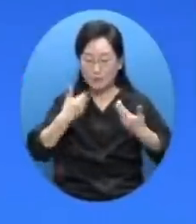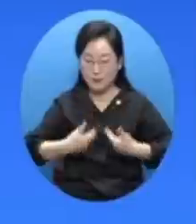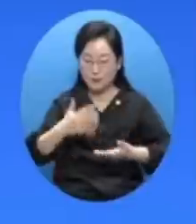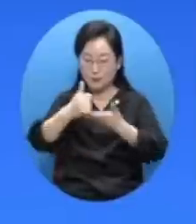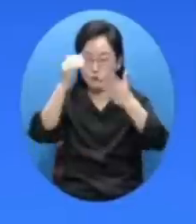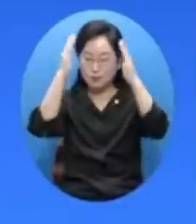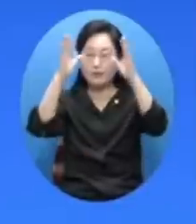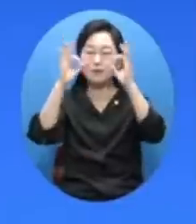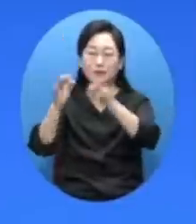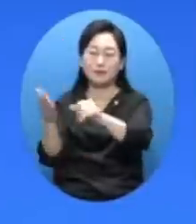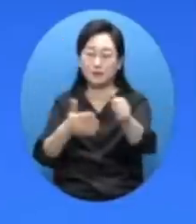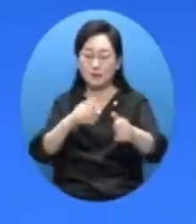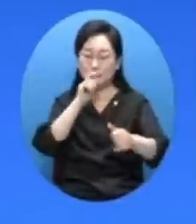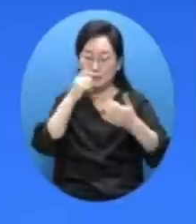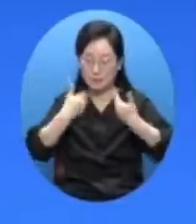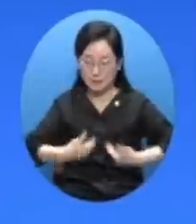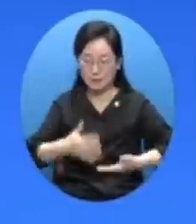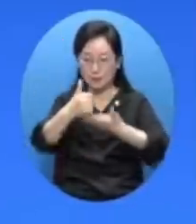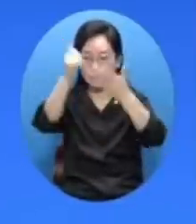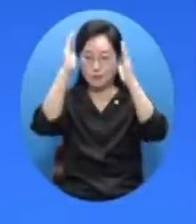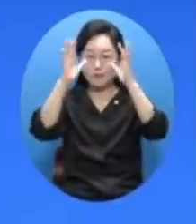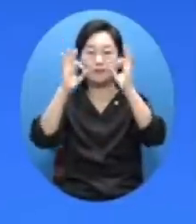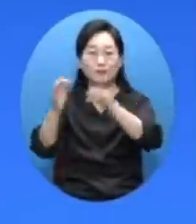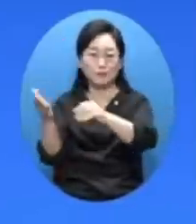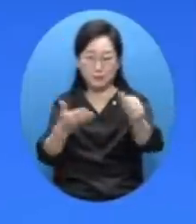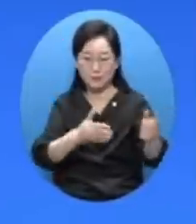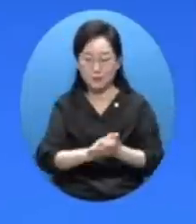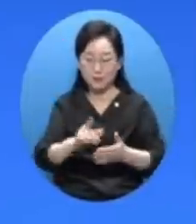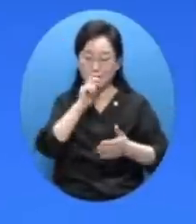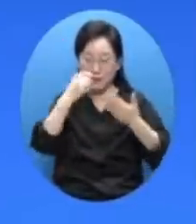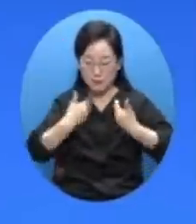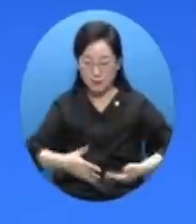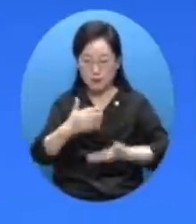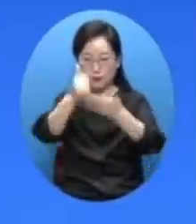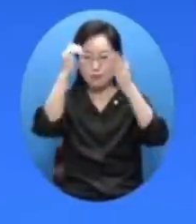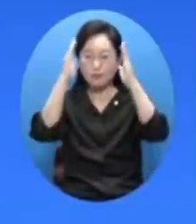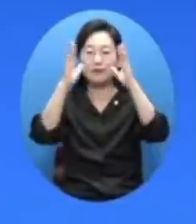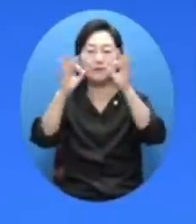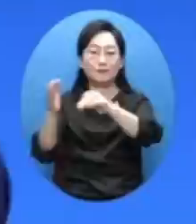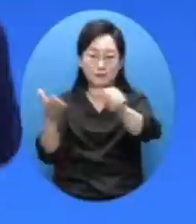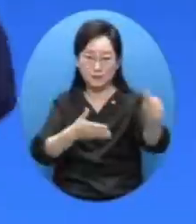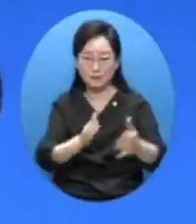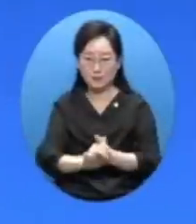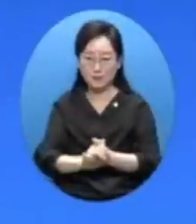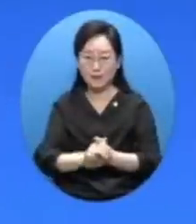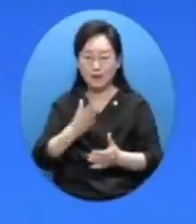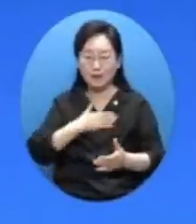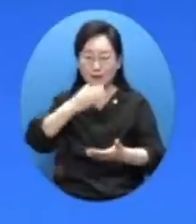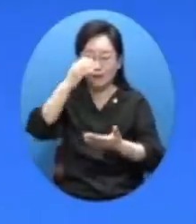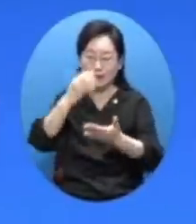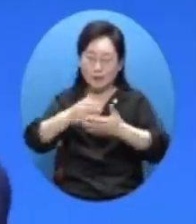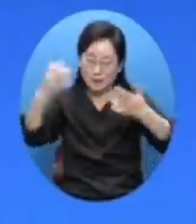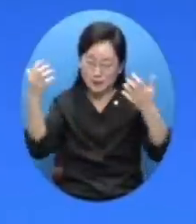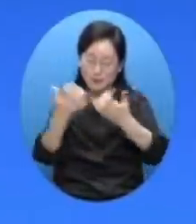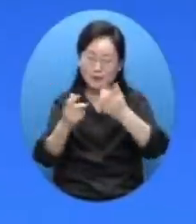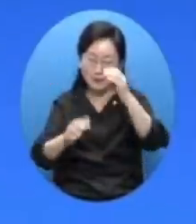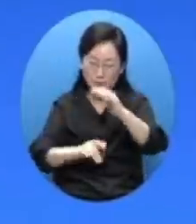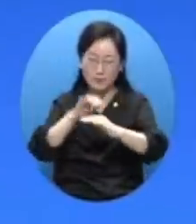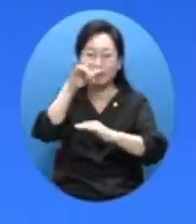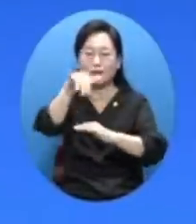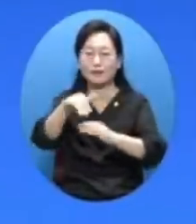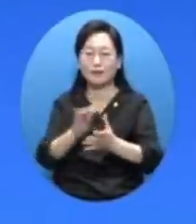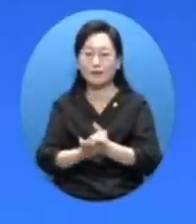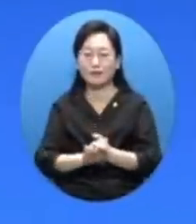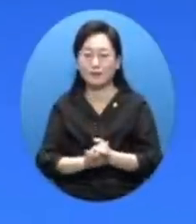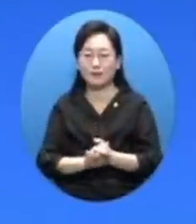바라보시기 바랍니다 잠잠히 주일만 바라보시기 바랍니다 잠잠히 주님만 바라보시기 바랍니다 내 자리 아니다